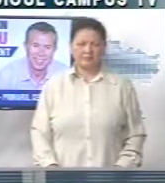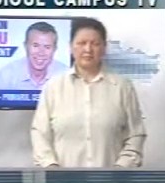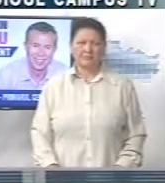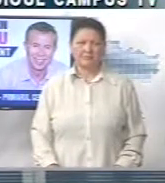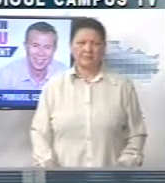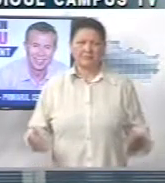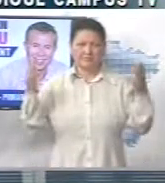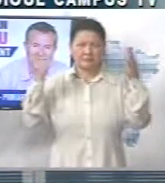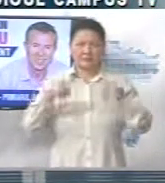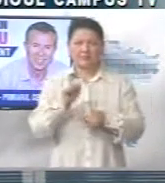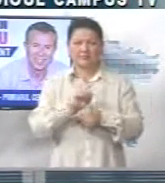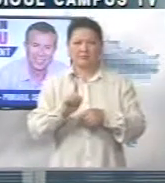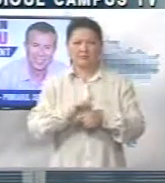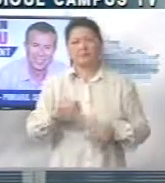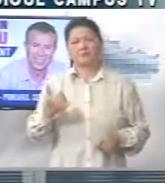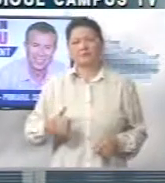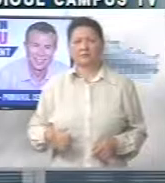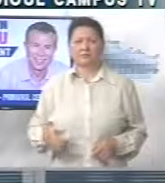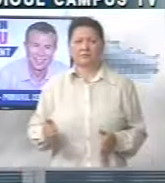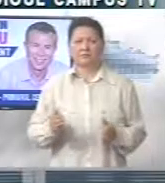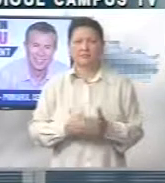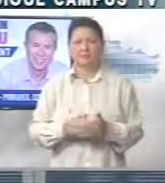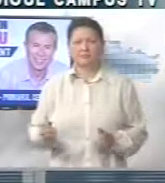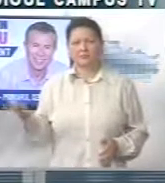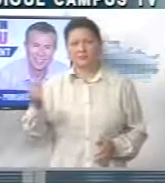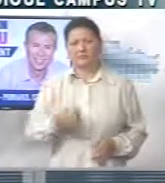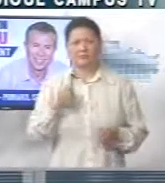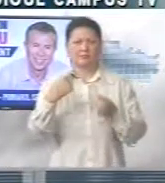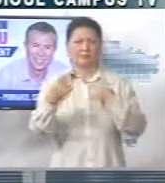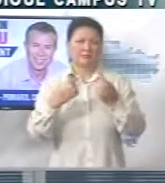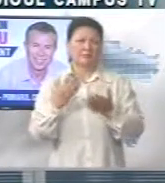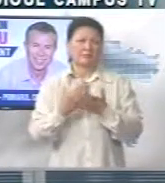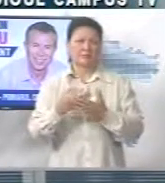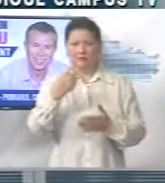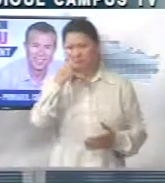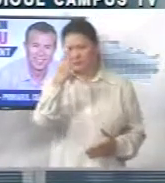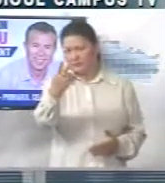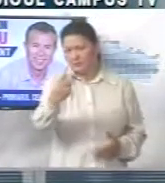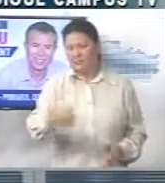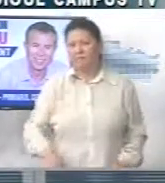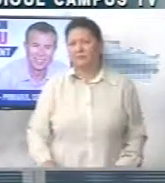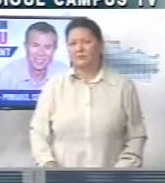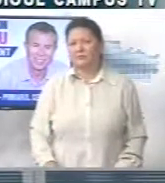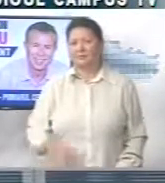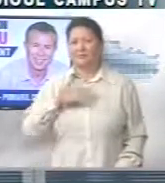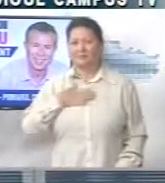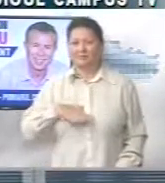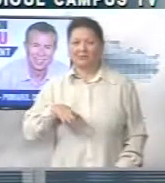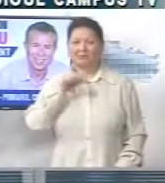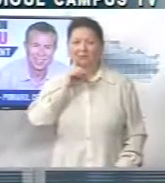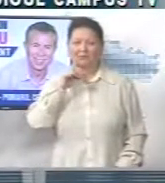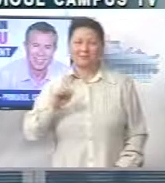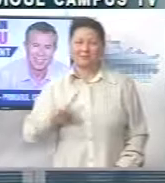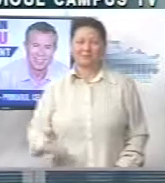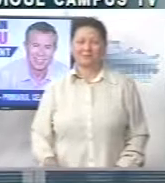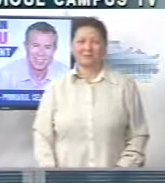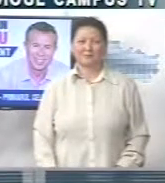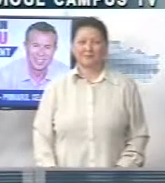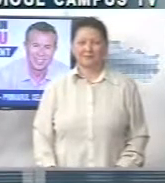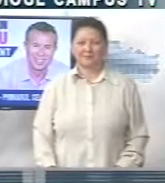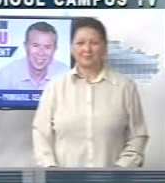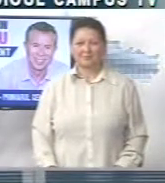aduse în discuție și în analiză și în studiu pentru a vedea dorințele buzoienilor aplicate